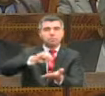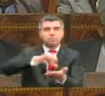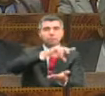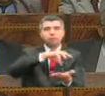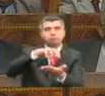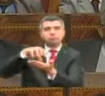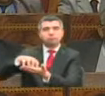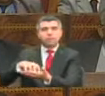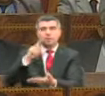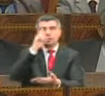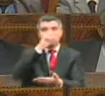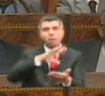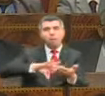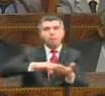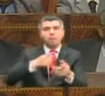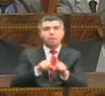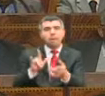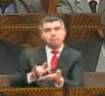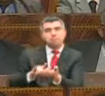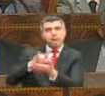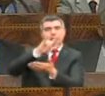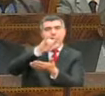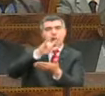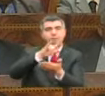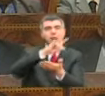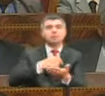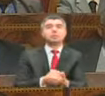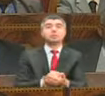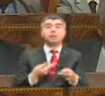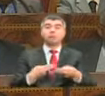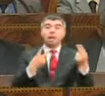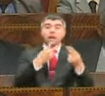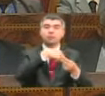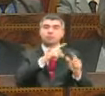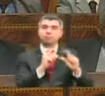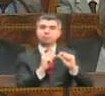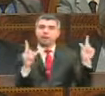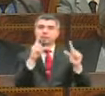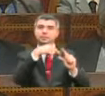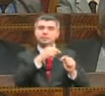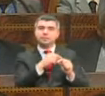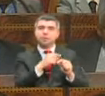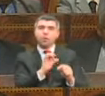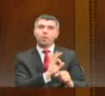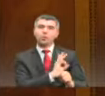سنقوم أيضا بتأهيل الأقطاب المطارية لمواكبة انفتاح المغرب والاستراتيجية السياحية للمملكة من خلال